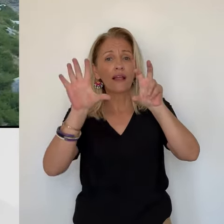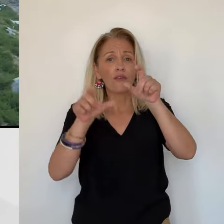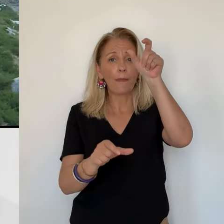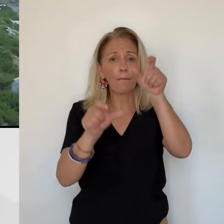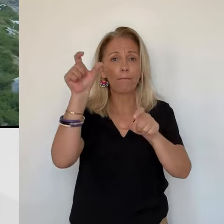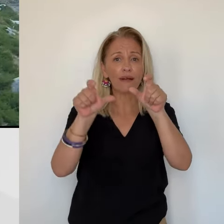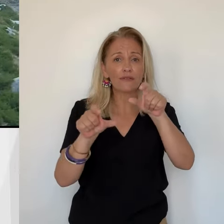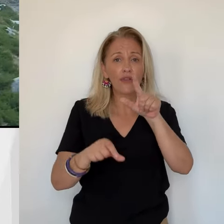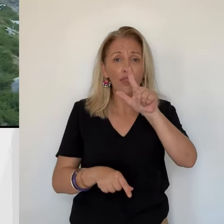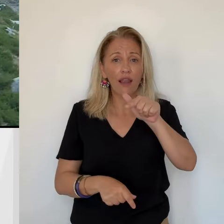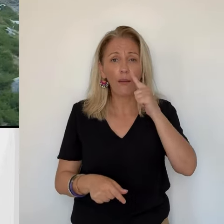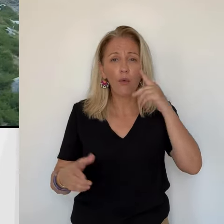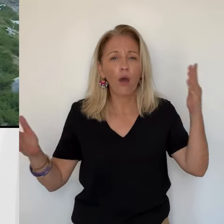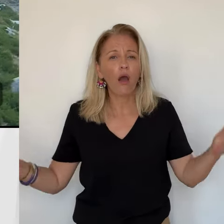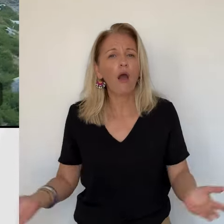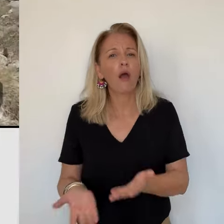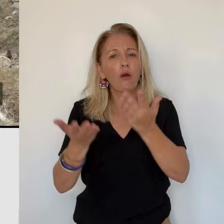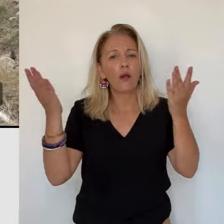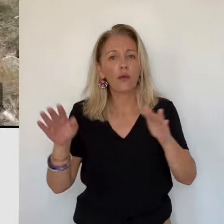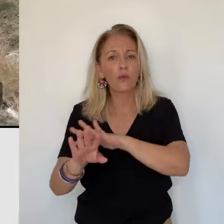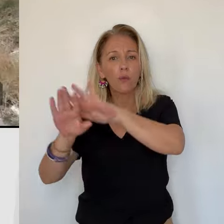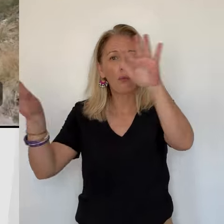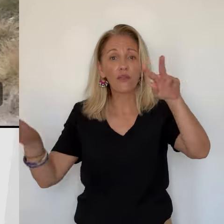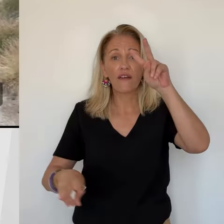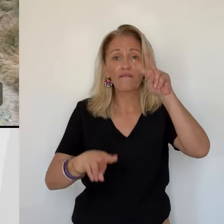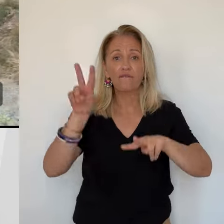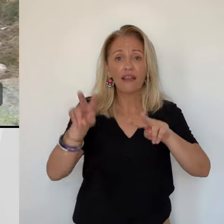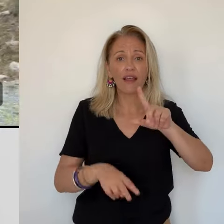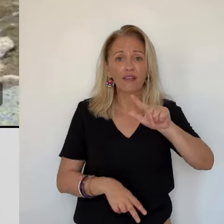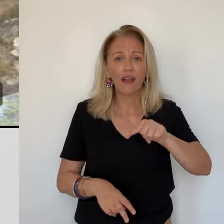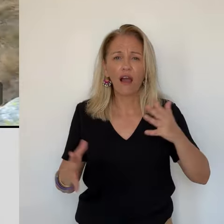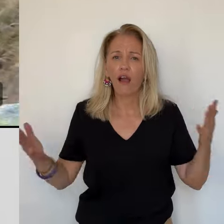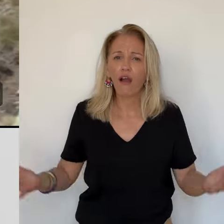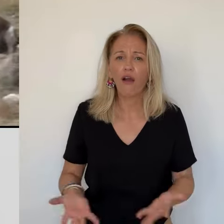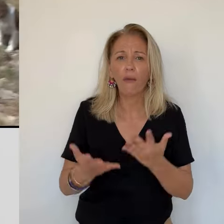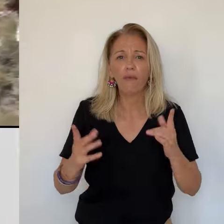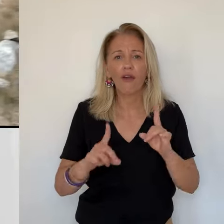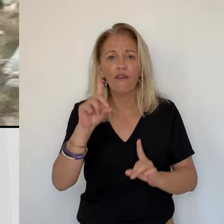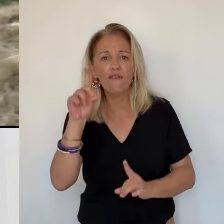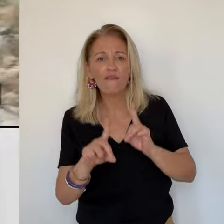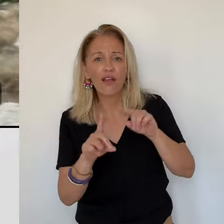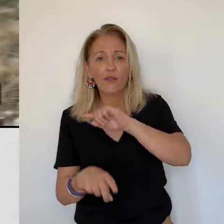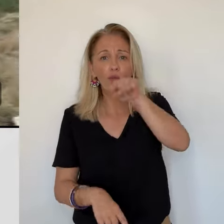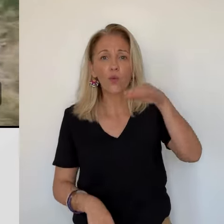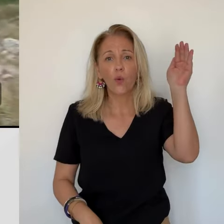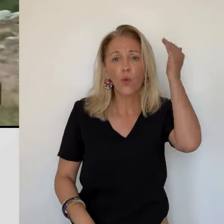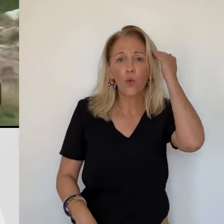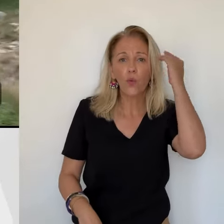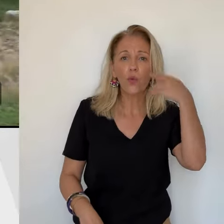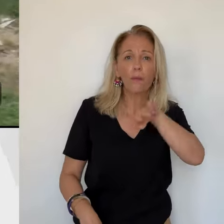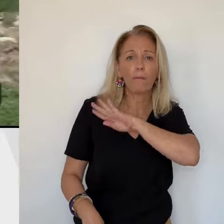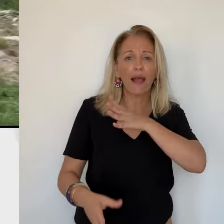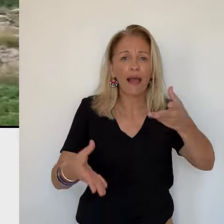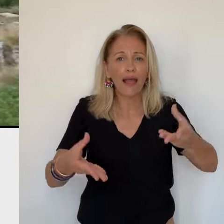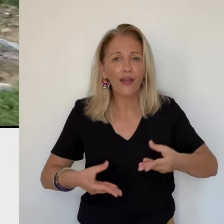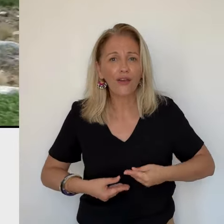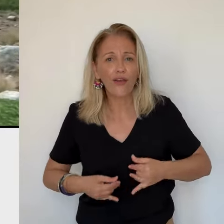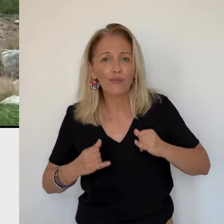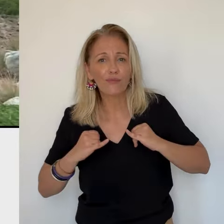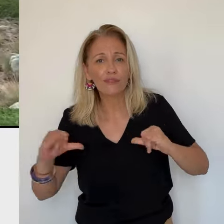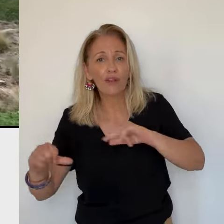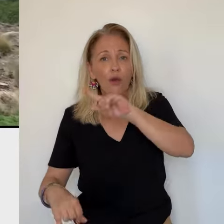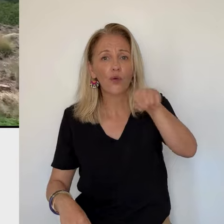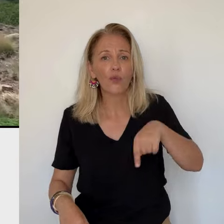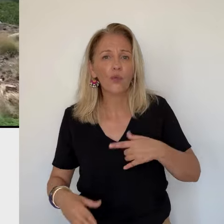qui, année après année, a su gagner en popularité et se faire un nom à l'international. Aujourd'hui, on a une course qui est résolument tournée vers